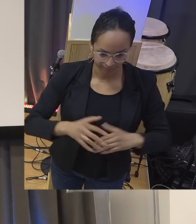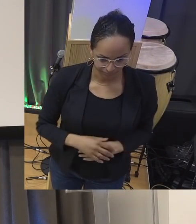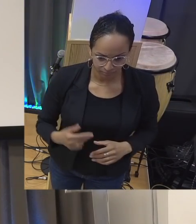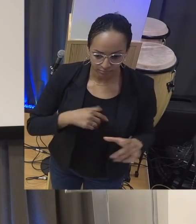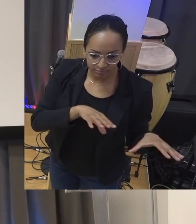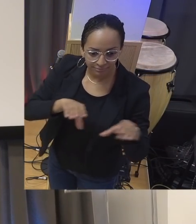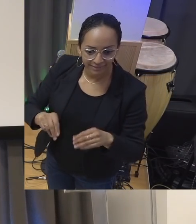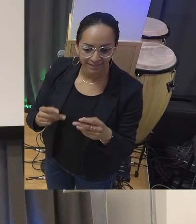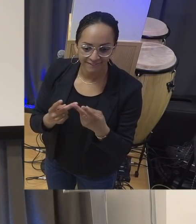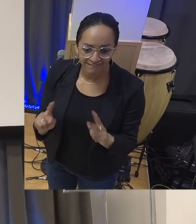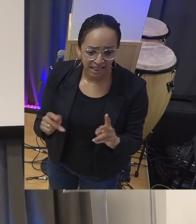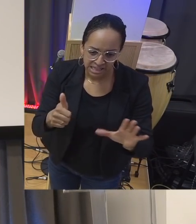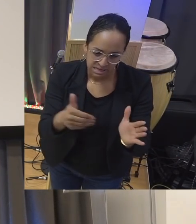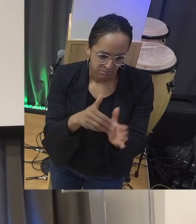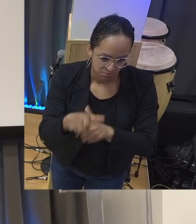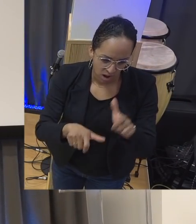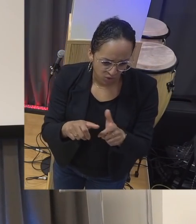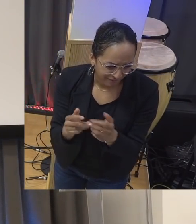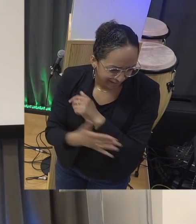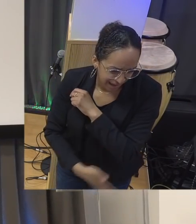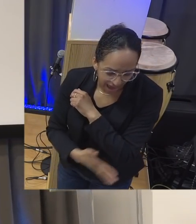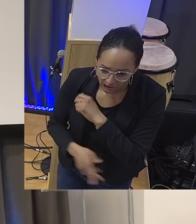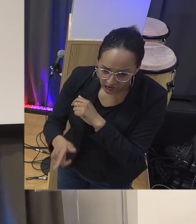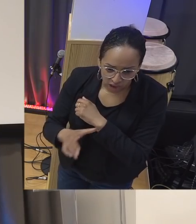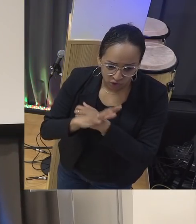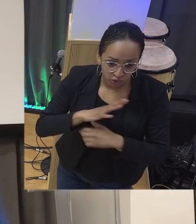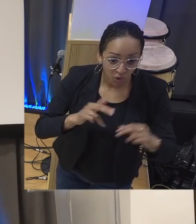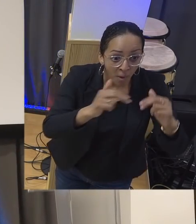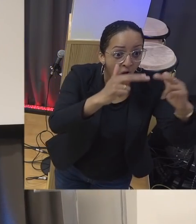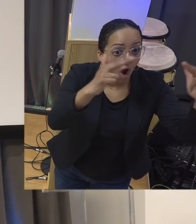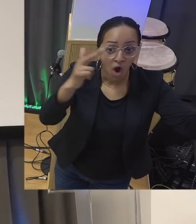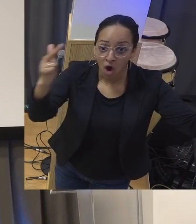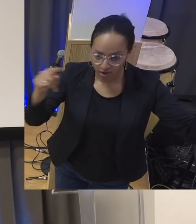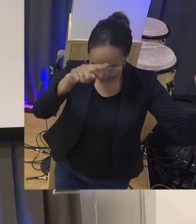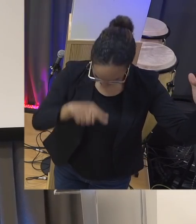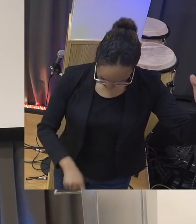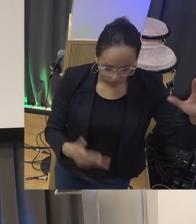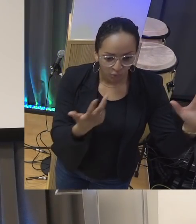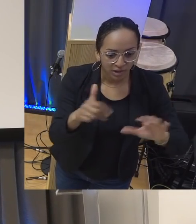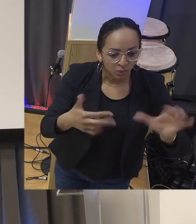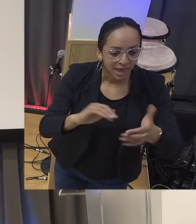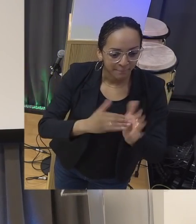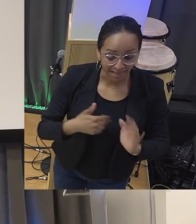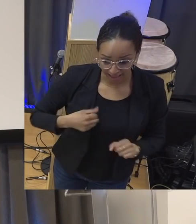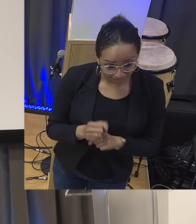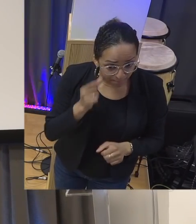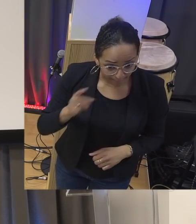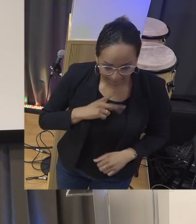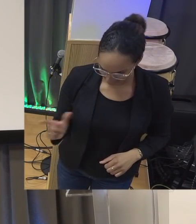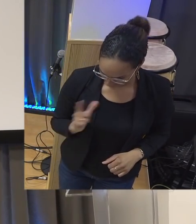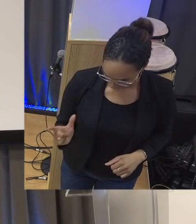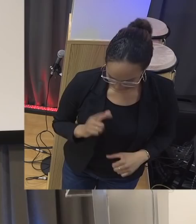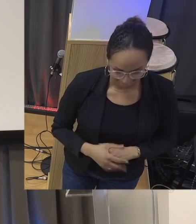petite ville qui s'appelle Charmes, 6000 habitants. On a un pont de 360 mètres. Et j'étais avec mon père. Si